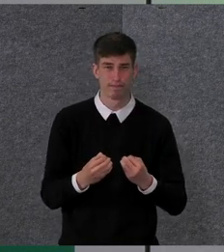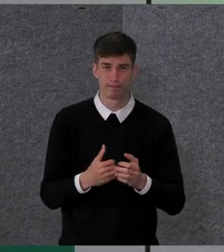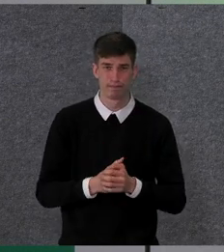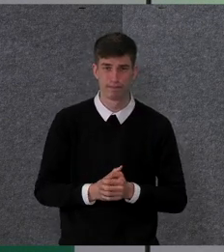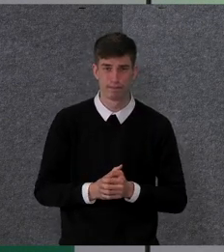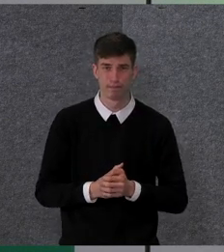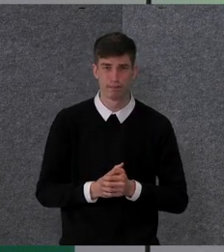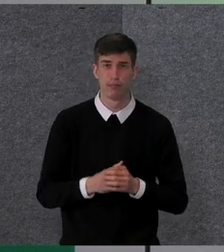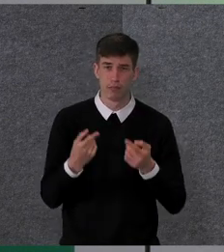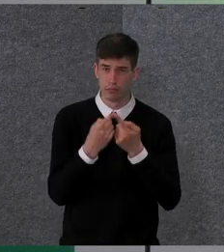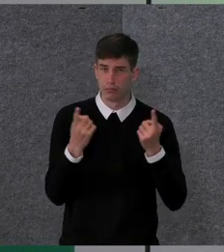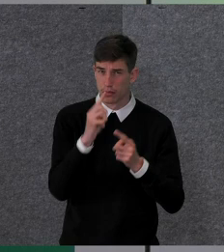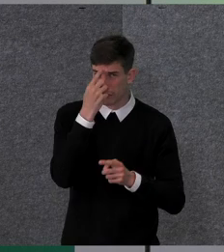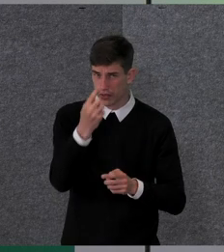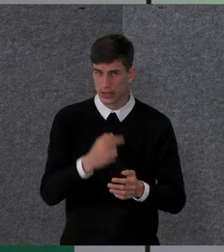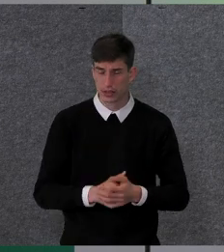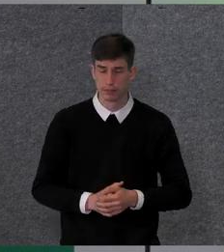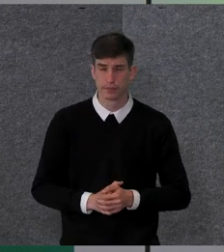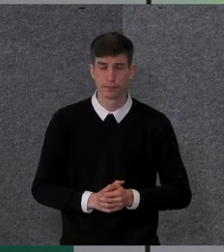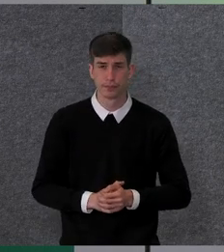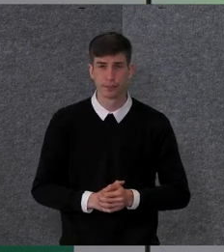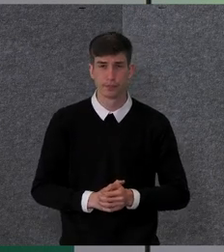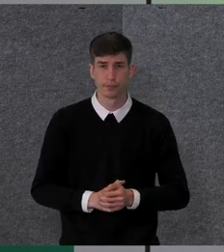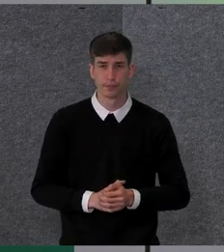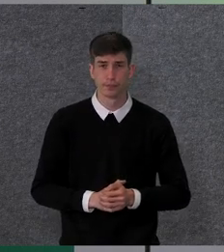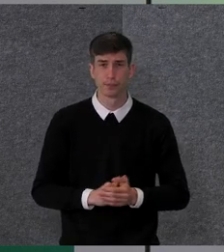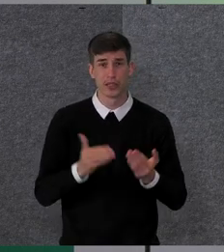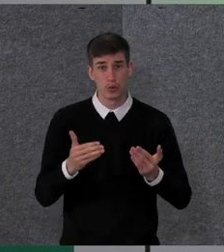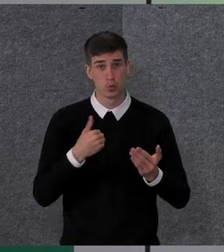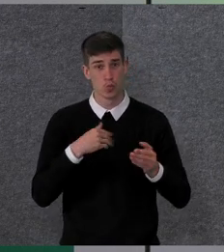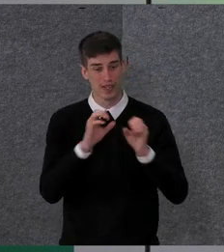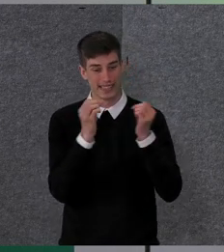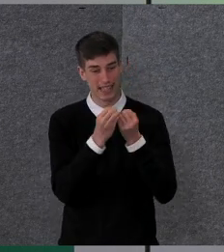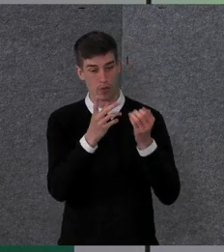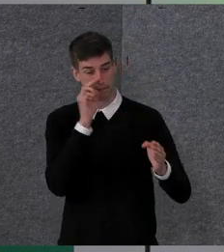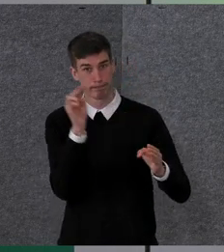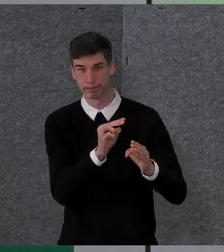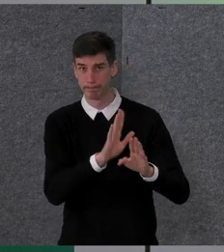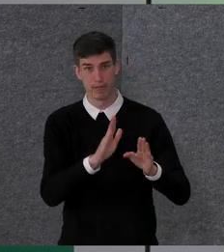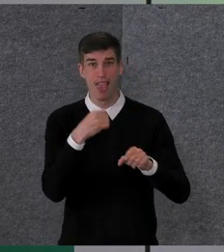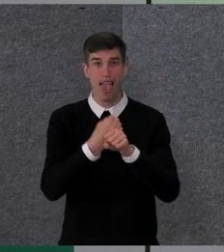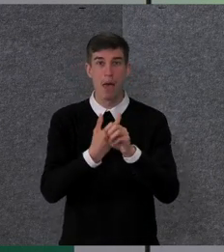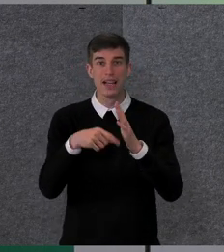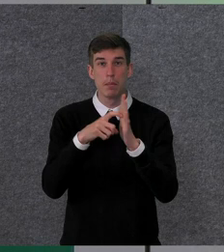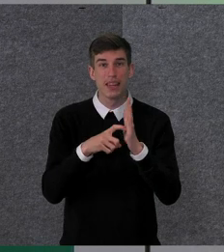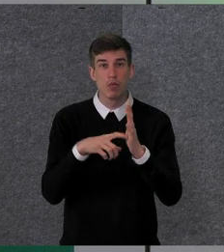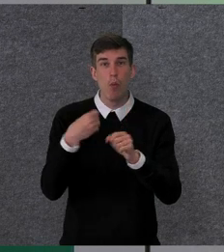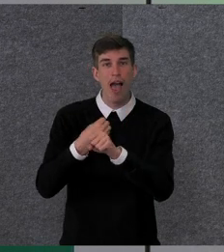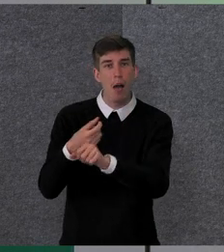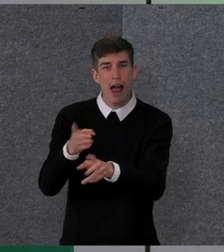alle. Und wir wissen auch, dass wir das alles nicht sehen wollen. Auch die prekären Arbeitsbedingungen der Leiharbeiter